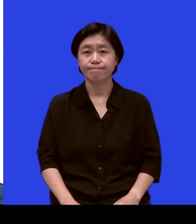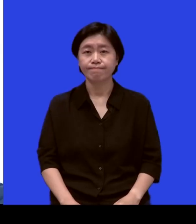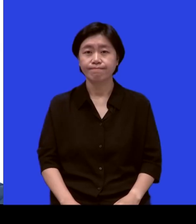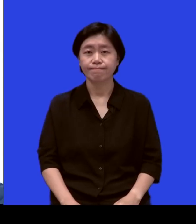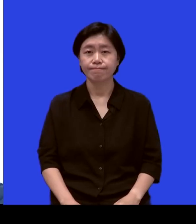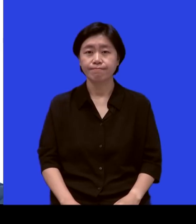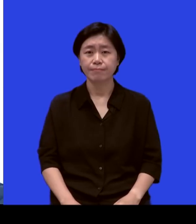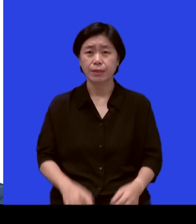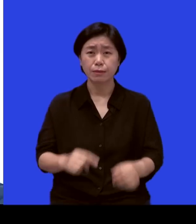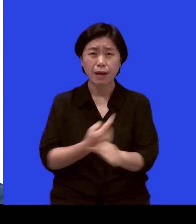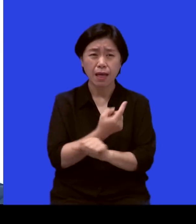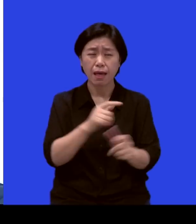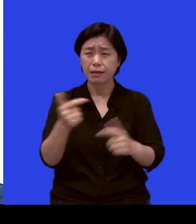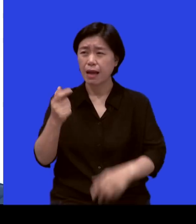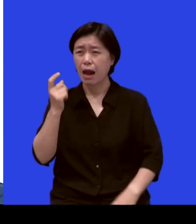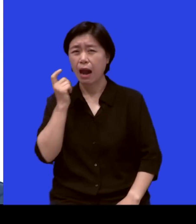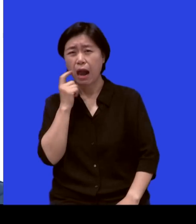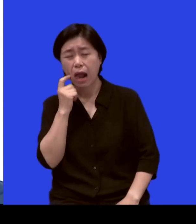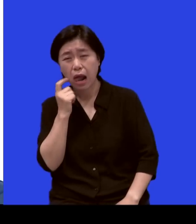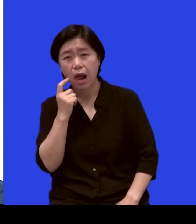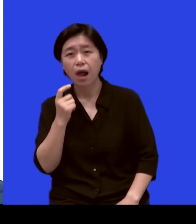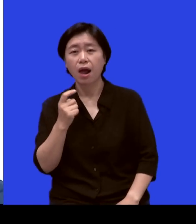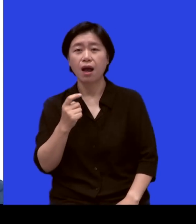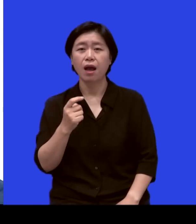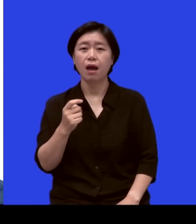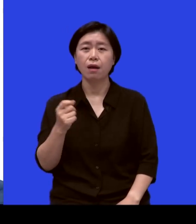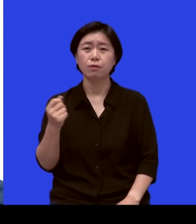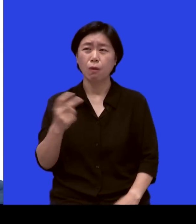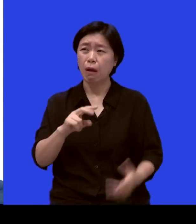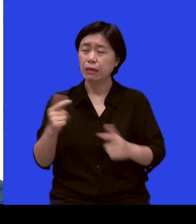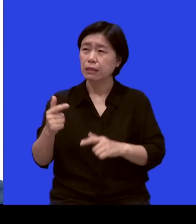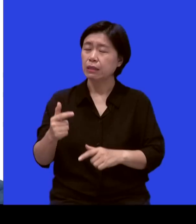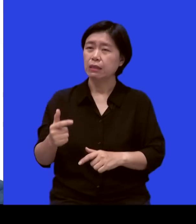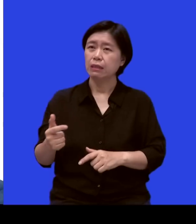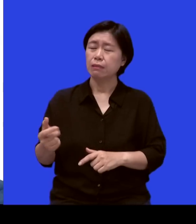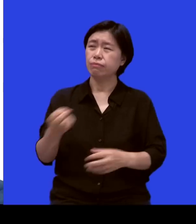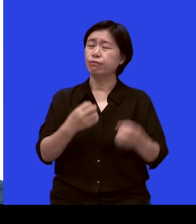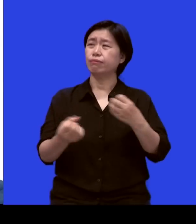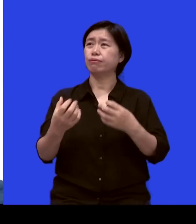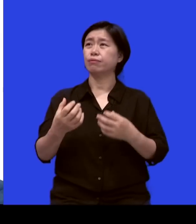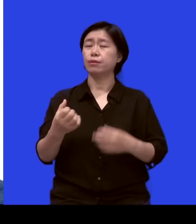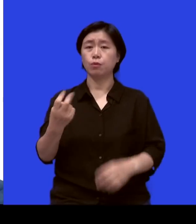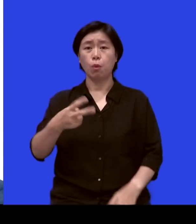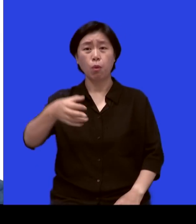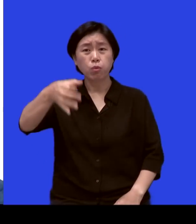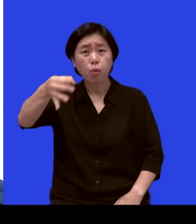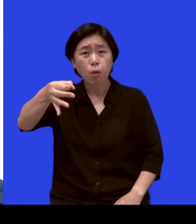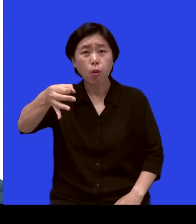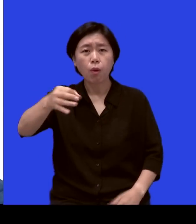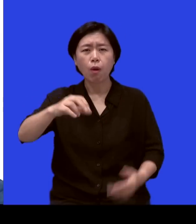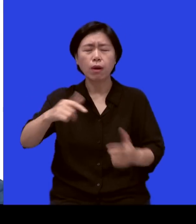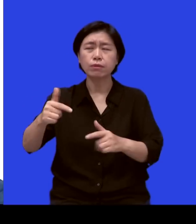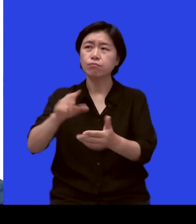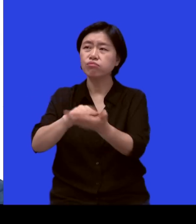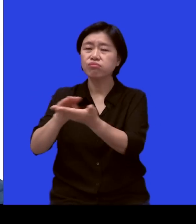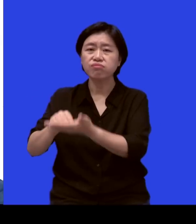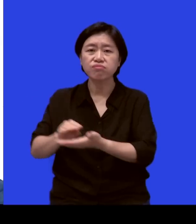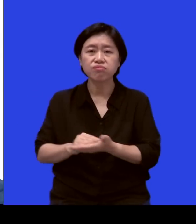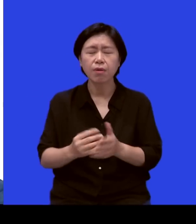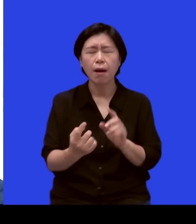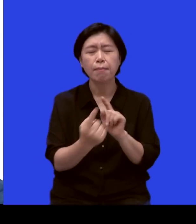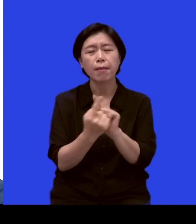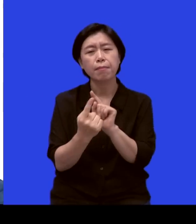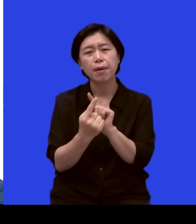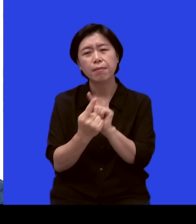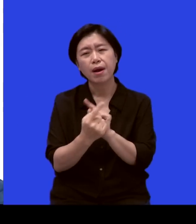이제 거짓이라든지 이런 것들도 이제 이렇게 그 돈에 관련해서 이런 것들도 이제